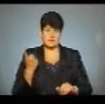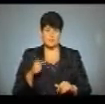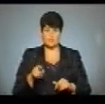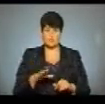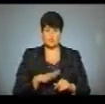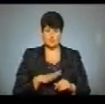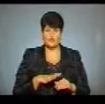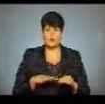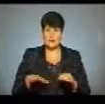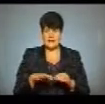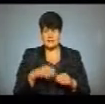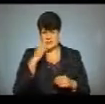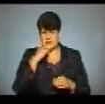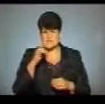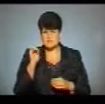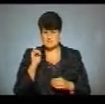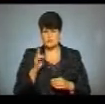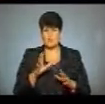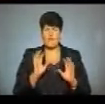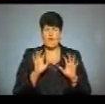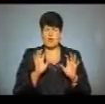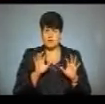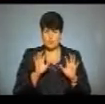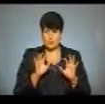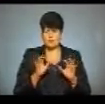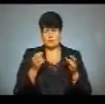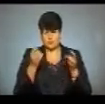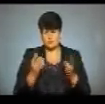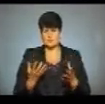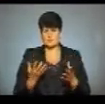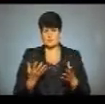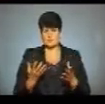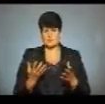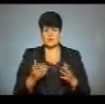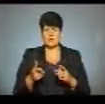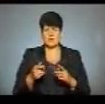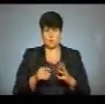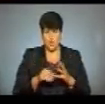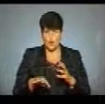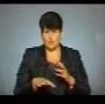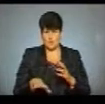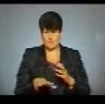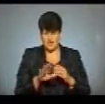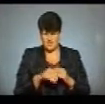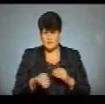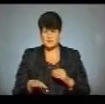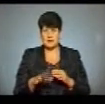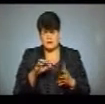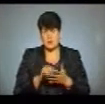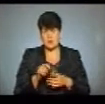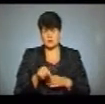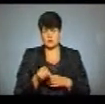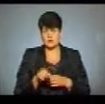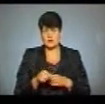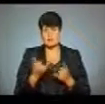майданчик старого типу. Тут була волейбольний, так простий, то як ґрунтовий був і футбольний майданчик. Ми тут займалися. Це ні